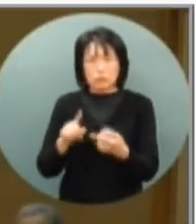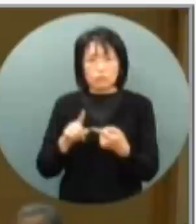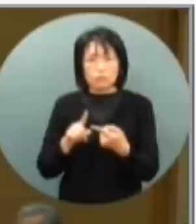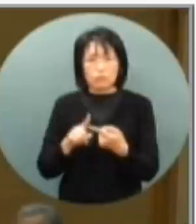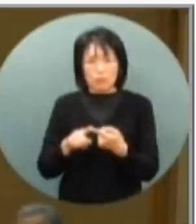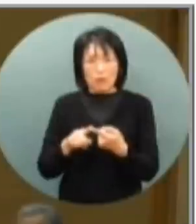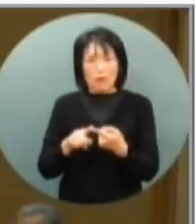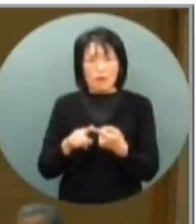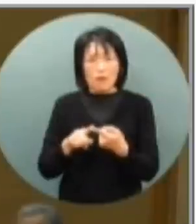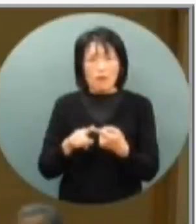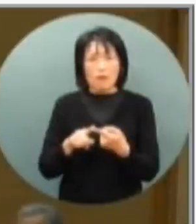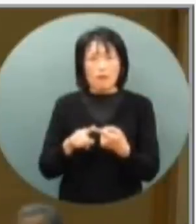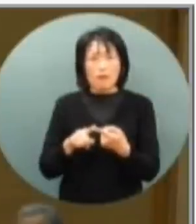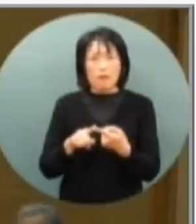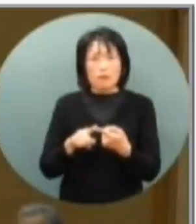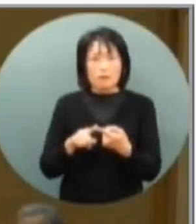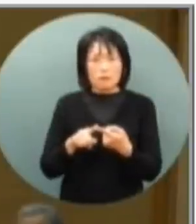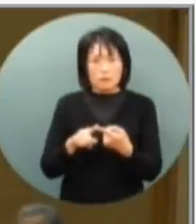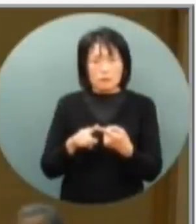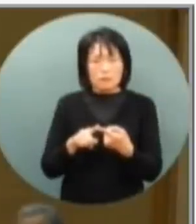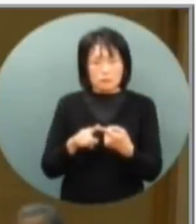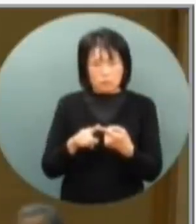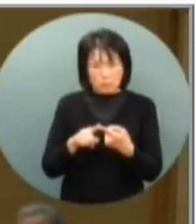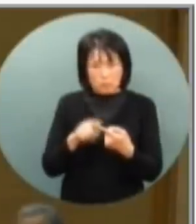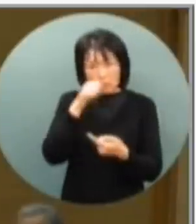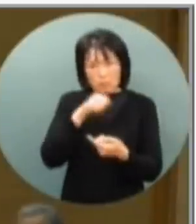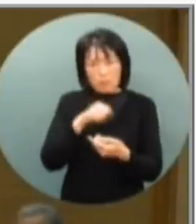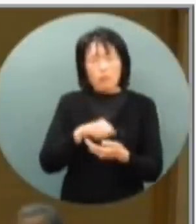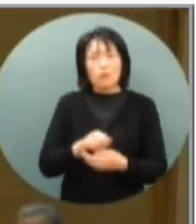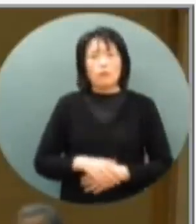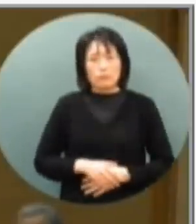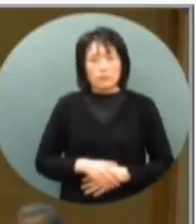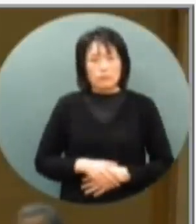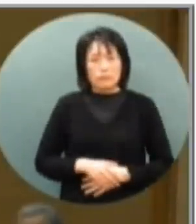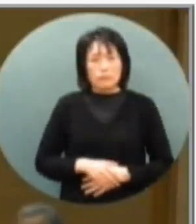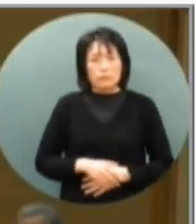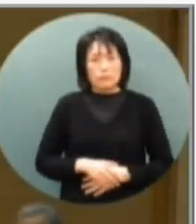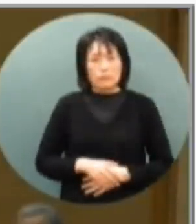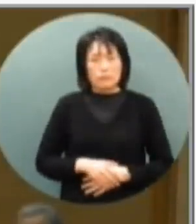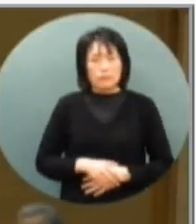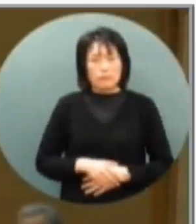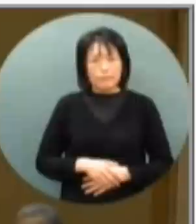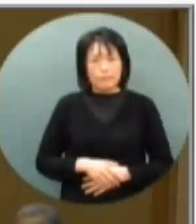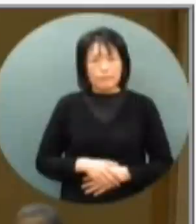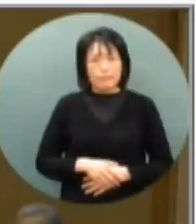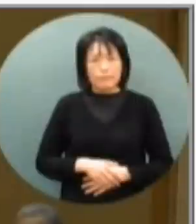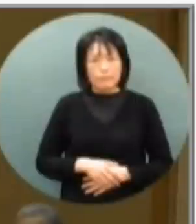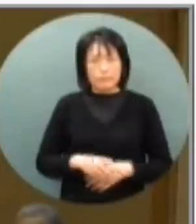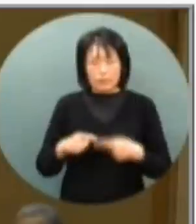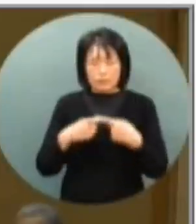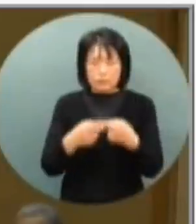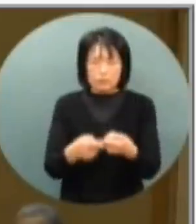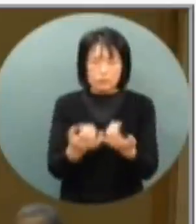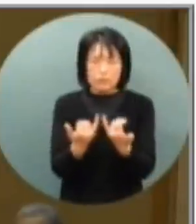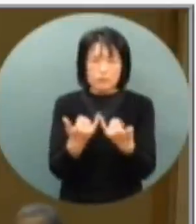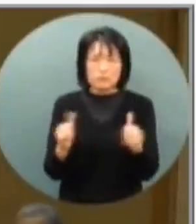流用、それは木内の中ですけどね、流用と本当に入園者